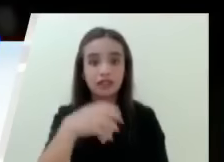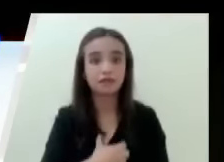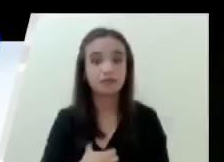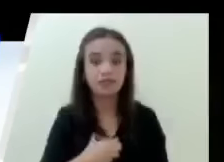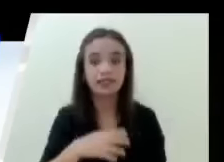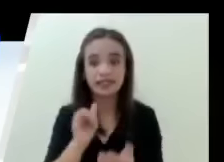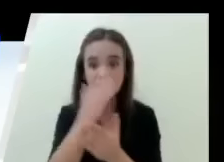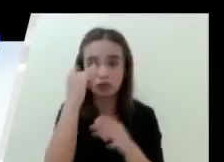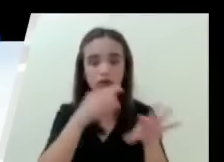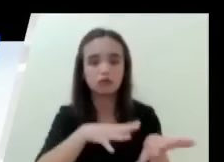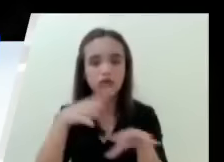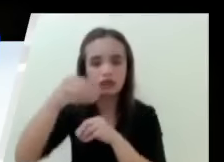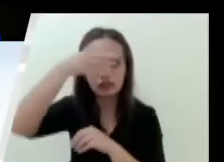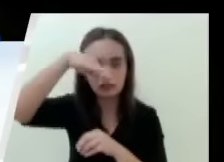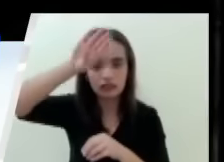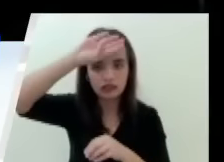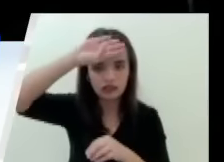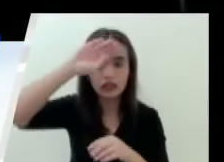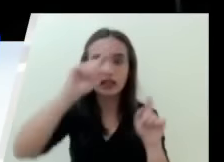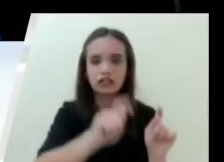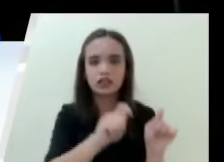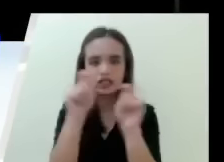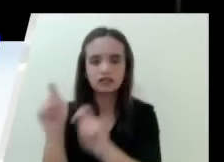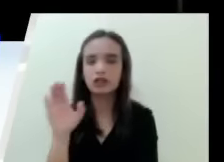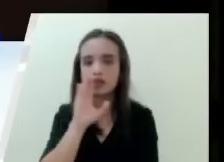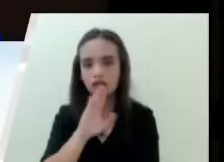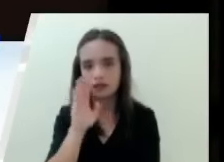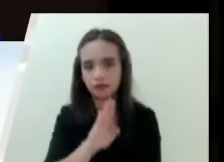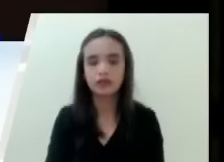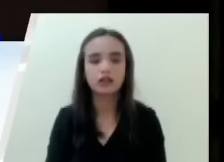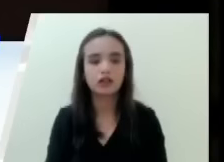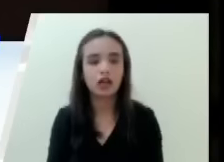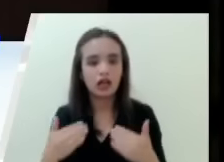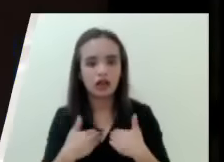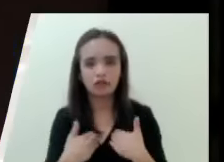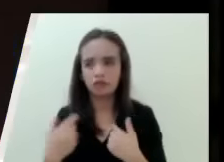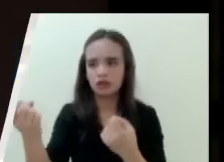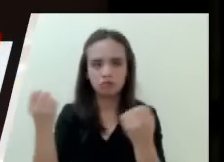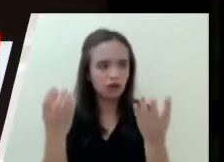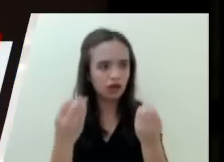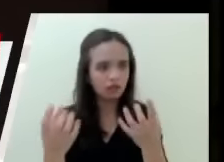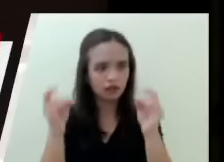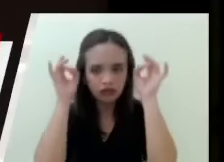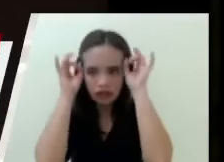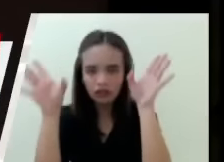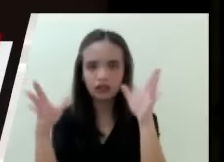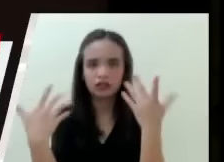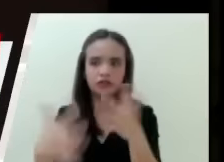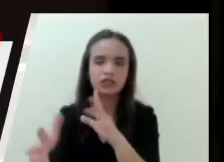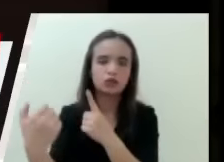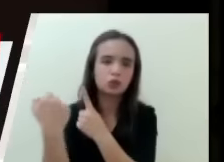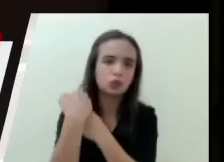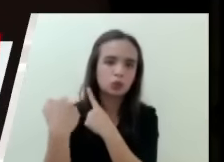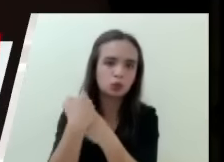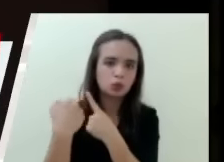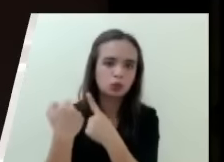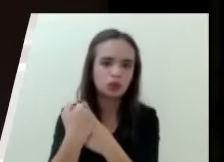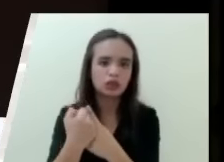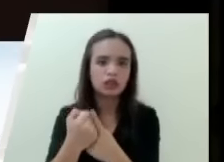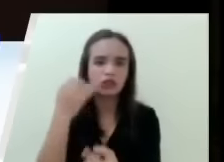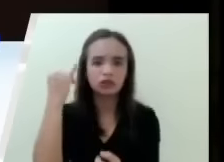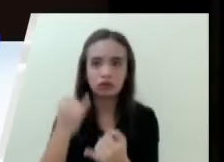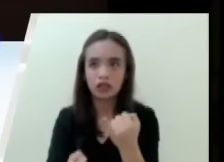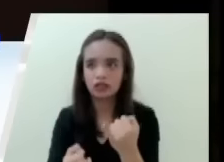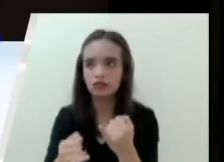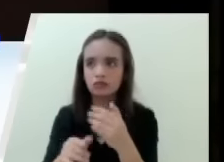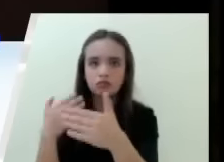Cavite at lumipat sa Bicol. Kaliwat ka ng may pagbabanta at nabugbog din po ako nung huling tapa ko po sa shop ko noon sa